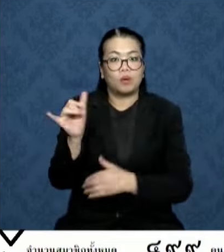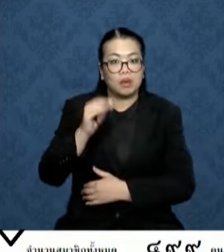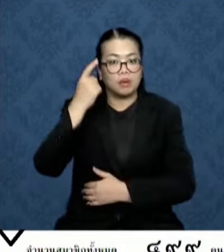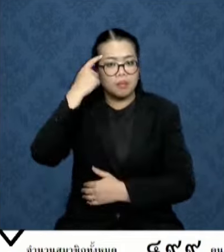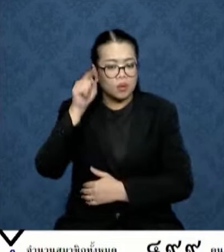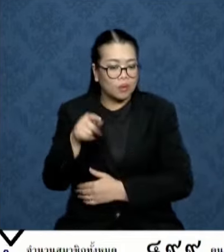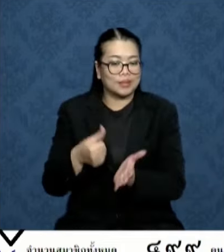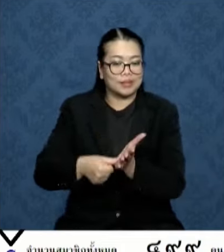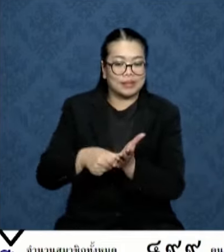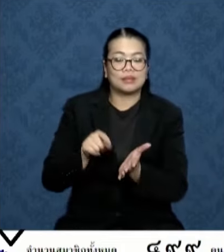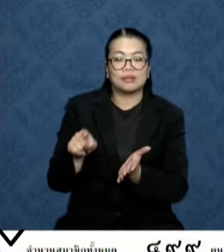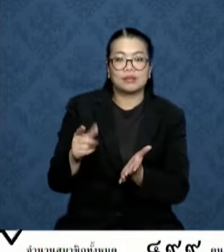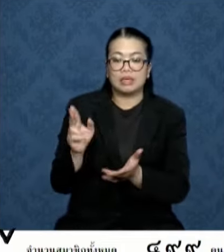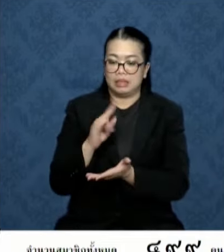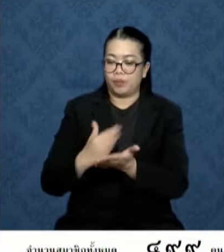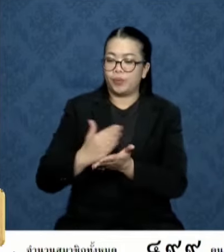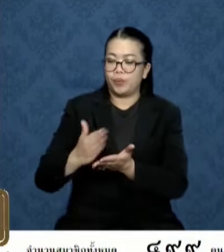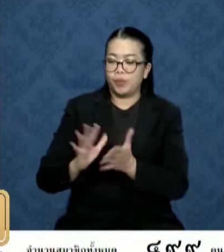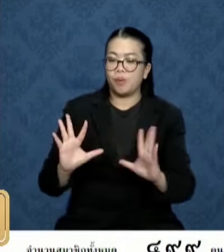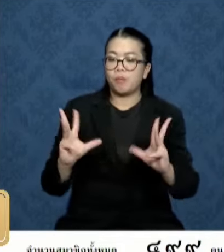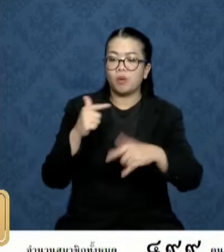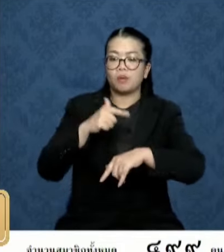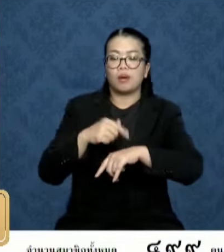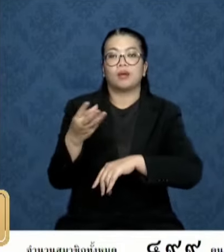ไม่รได้สำคับทัประทานวจะใช้หนหมดเมื่ไ่